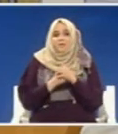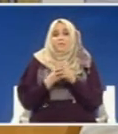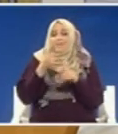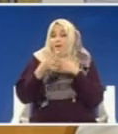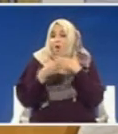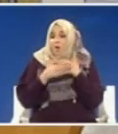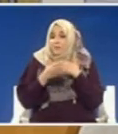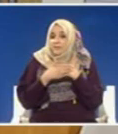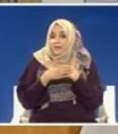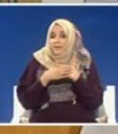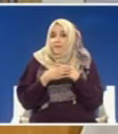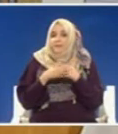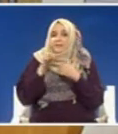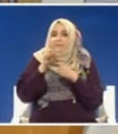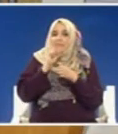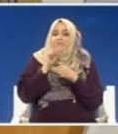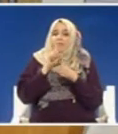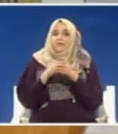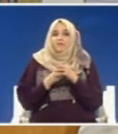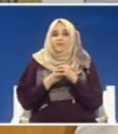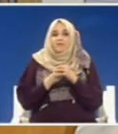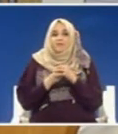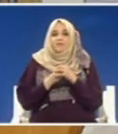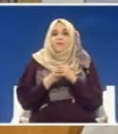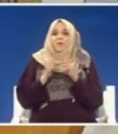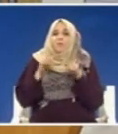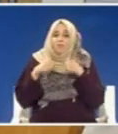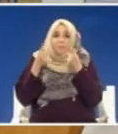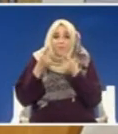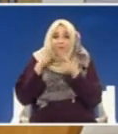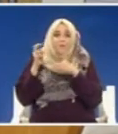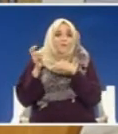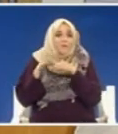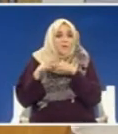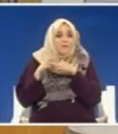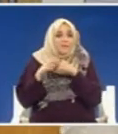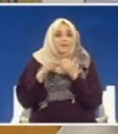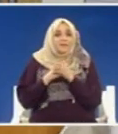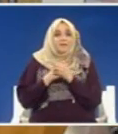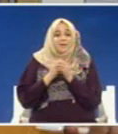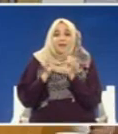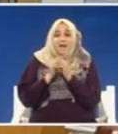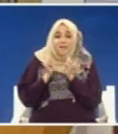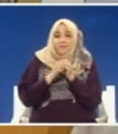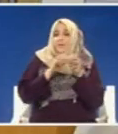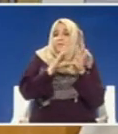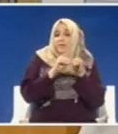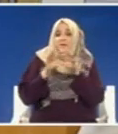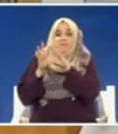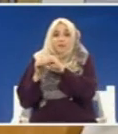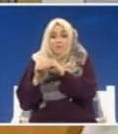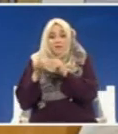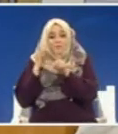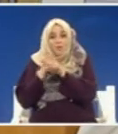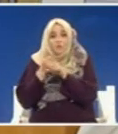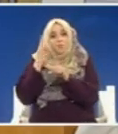أنصح هذه البنت أن تتودد إلى خطيبها هذا بالاستعانة بأهله وأهلها من